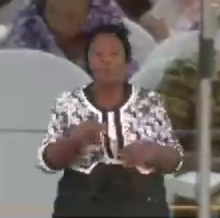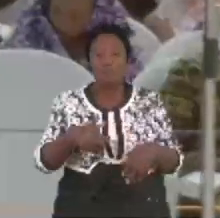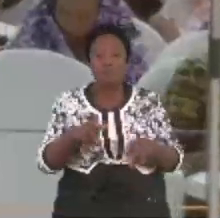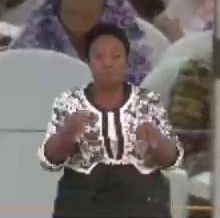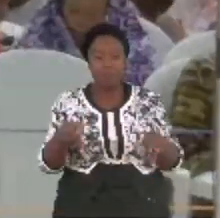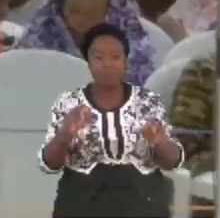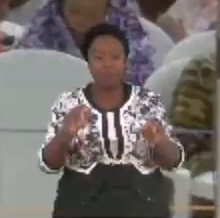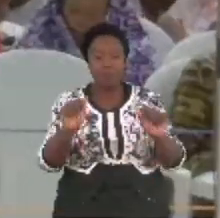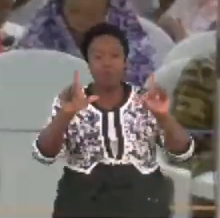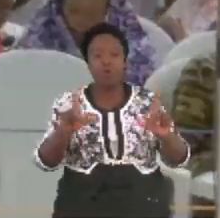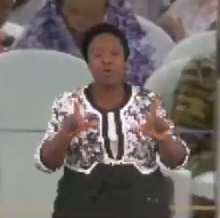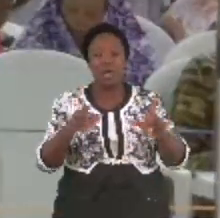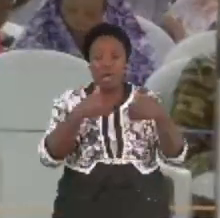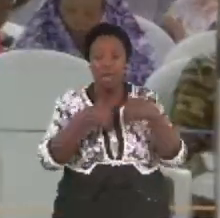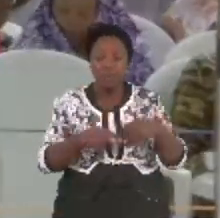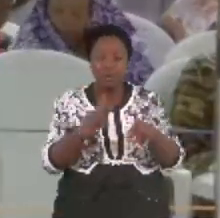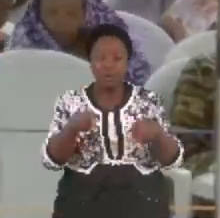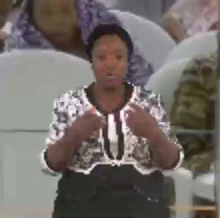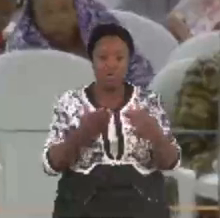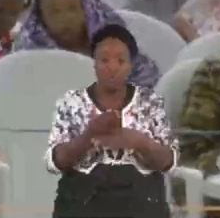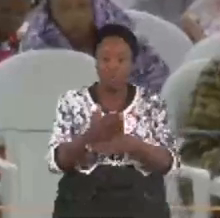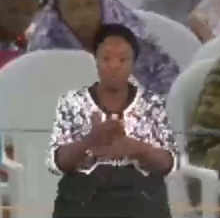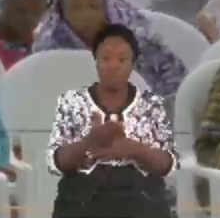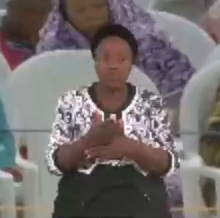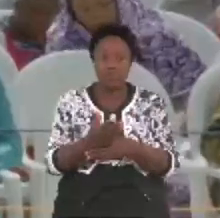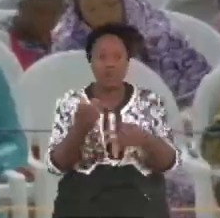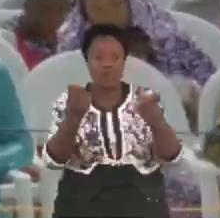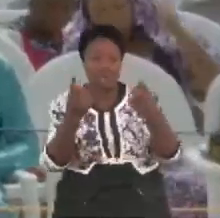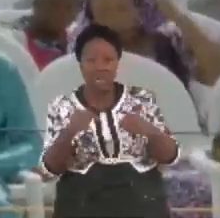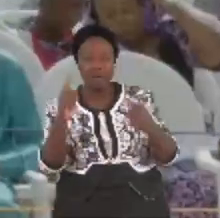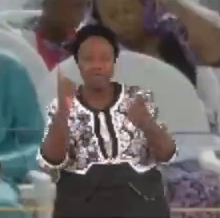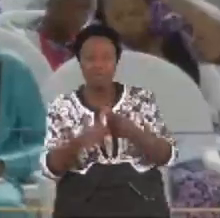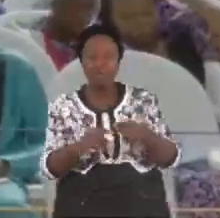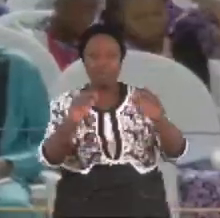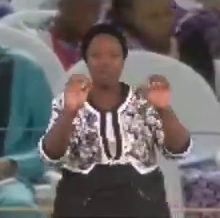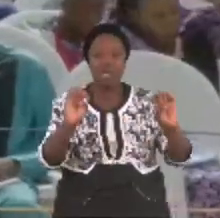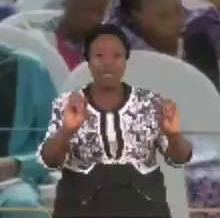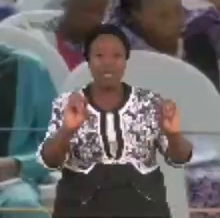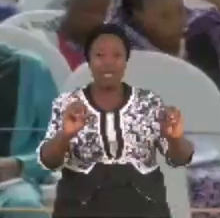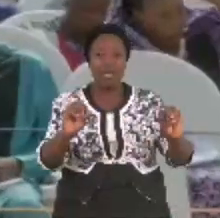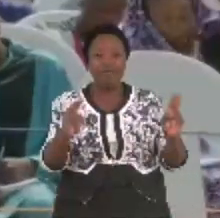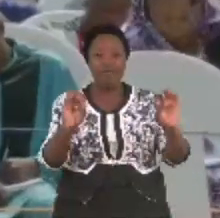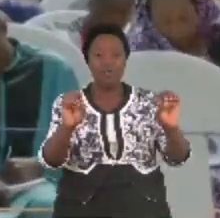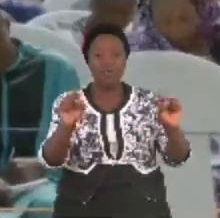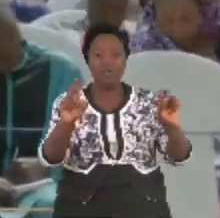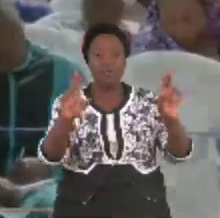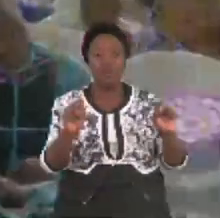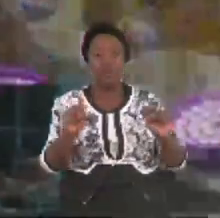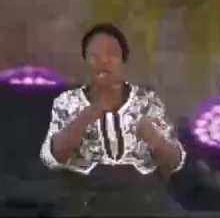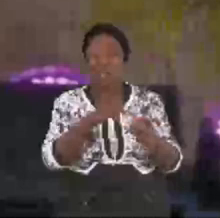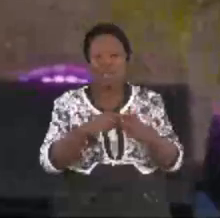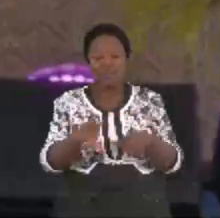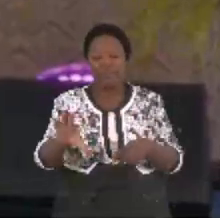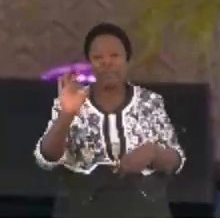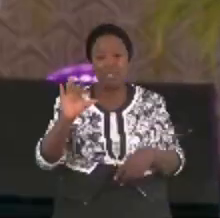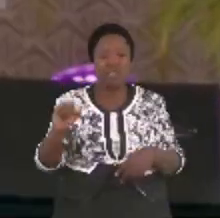Pendant qu'Apollos était à Corinthe, Paul, après avoir parcouru les hautes provinces de l'Asie, arriva à Éphèse ayant rencontré quelques